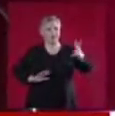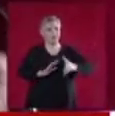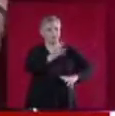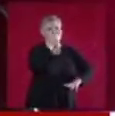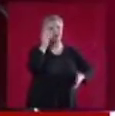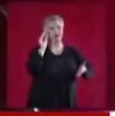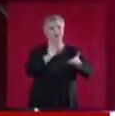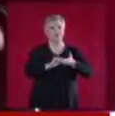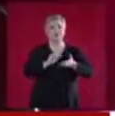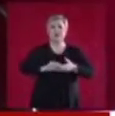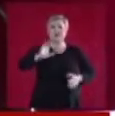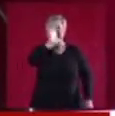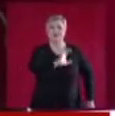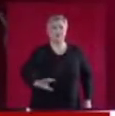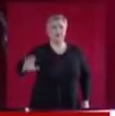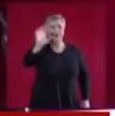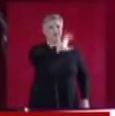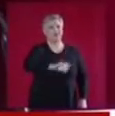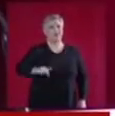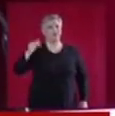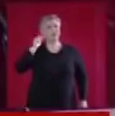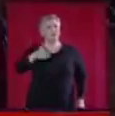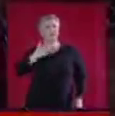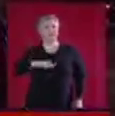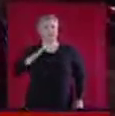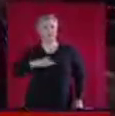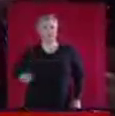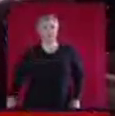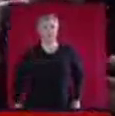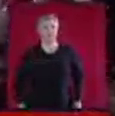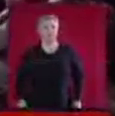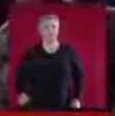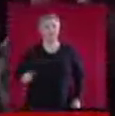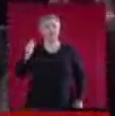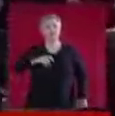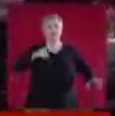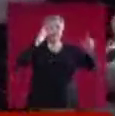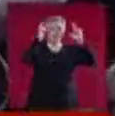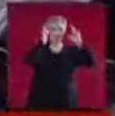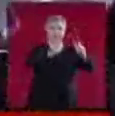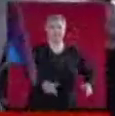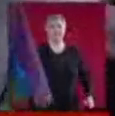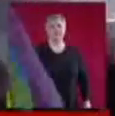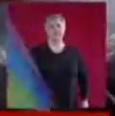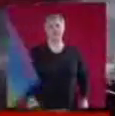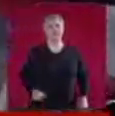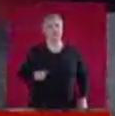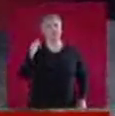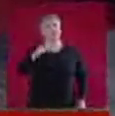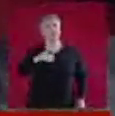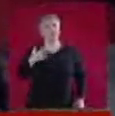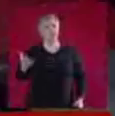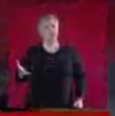του ευρωπαϊκού διαφωτισμού γ αυτό παλεύουμε για τη δημοκρατία την αλληλεγγύη την κοινωνική δικαιοσύνη την